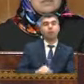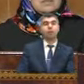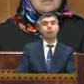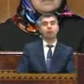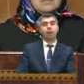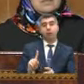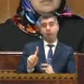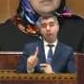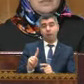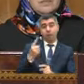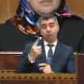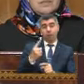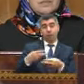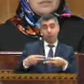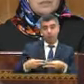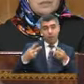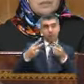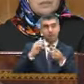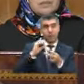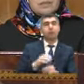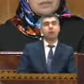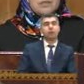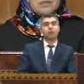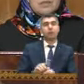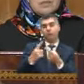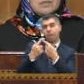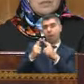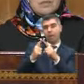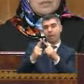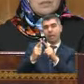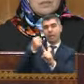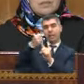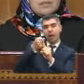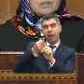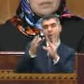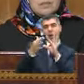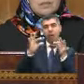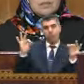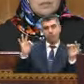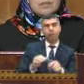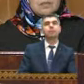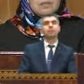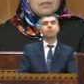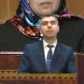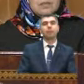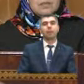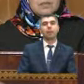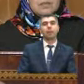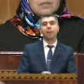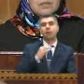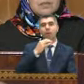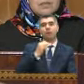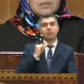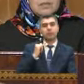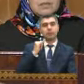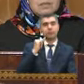بداية الولاية الحكومية الحالية بمجموعة من الإصلاحات البنيوية وذلك تنزيل الالتزامات التي جاءت